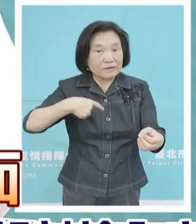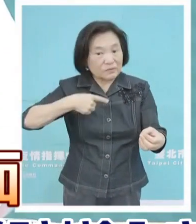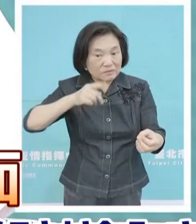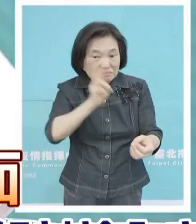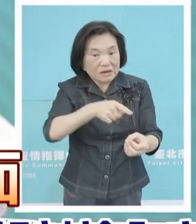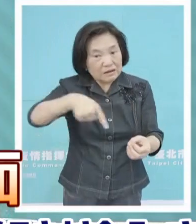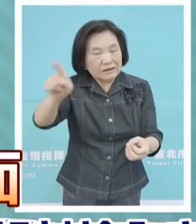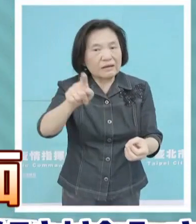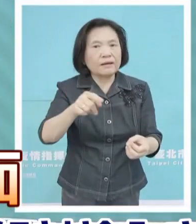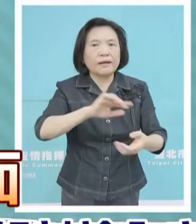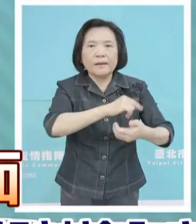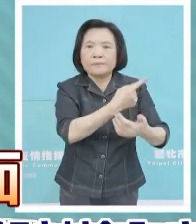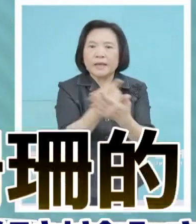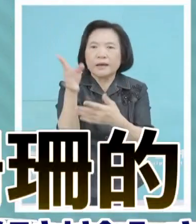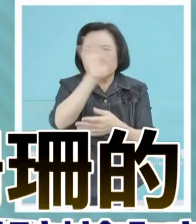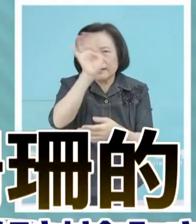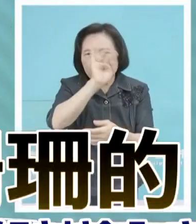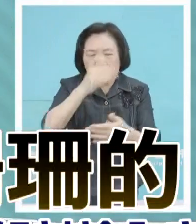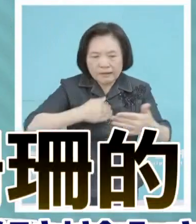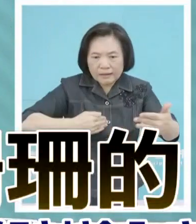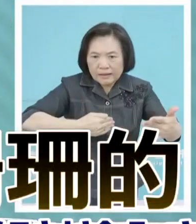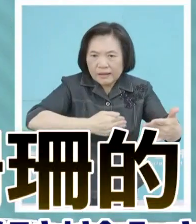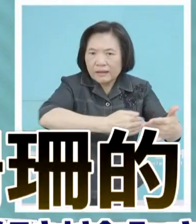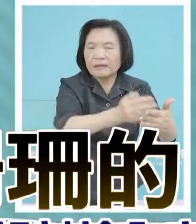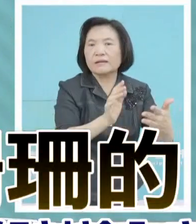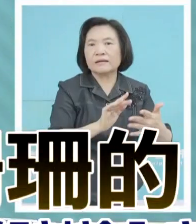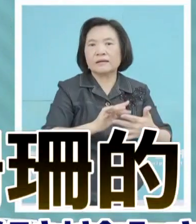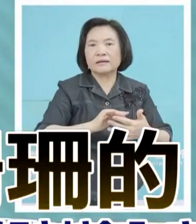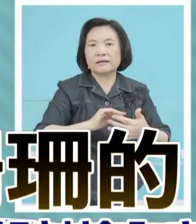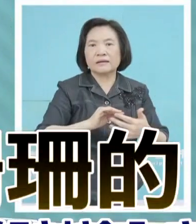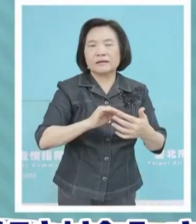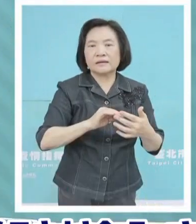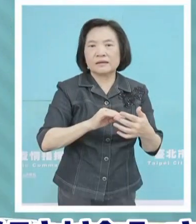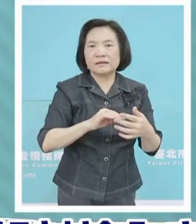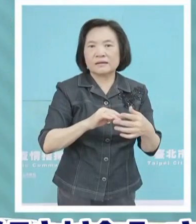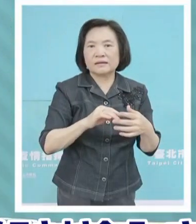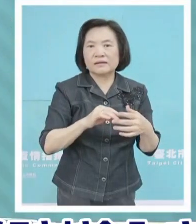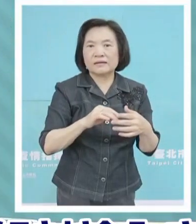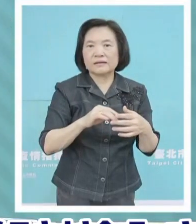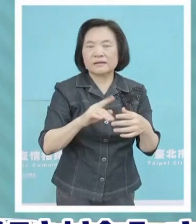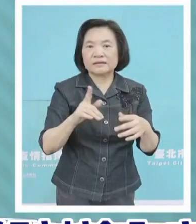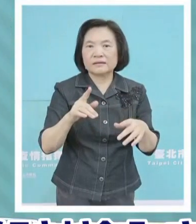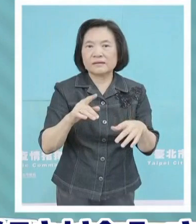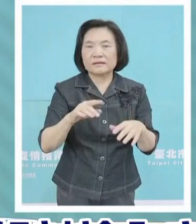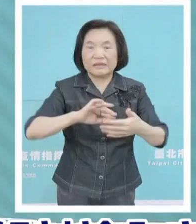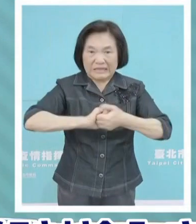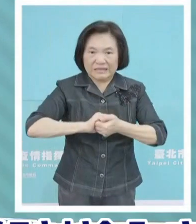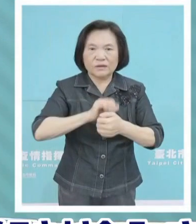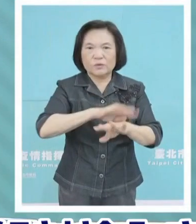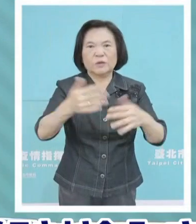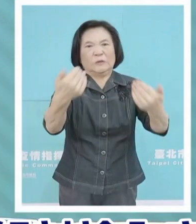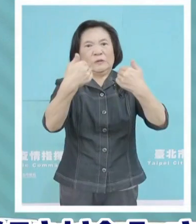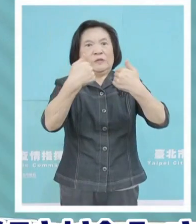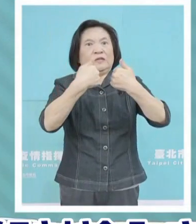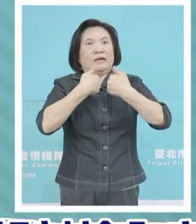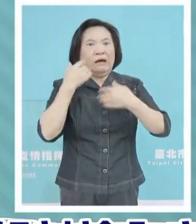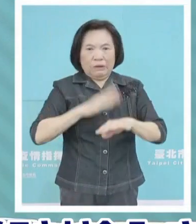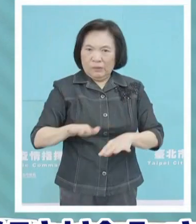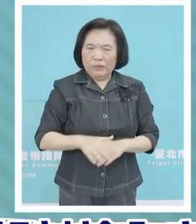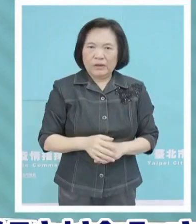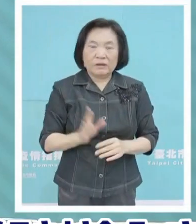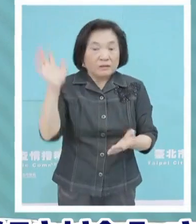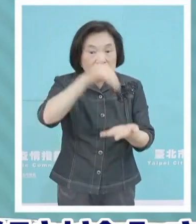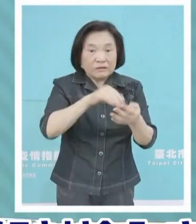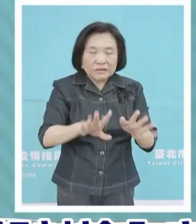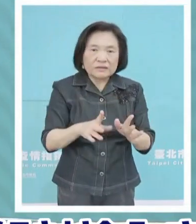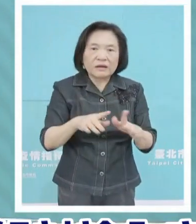面不会有人放过黄珊珊的。现在很清楚的就是这个事